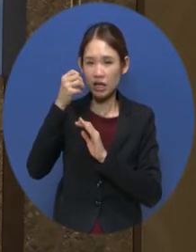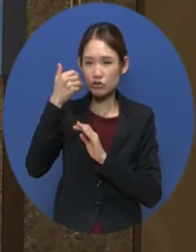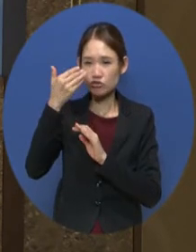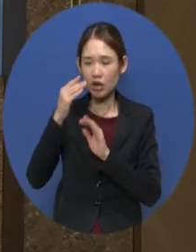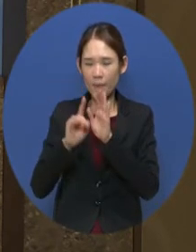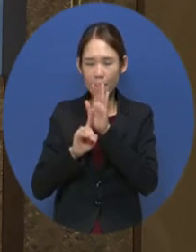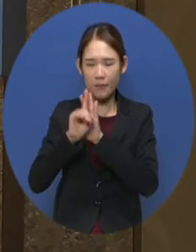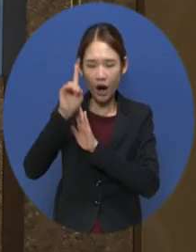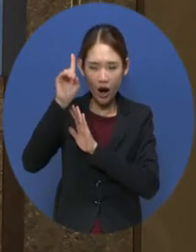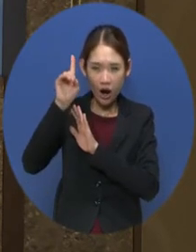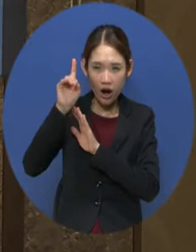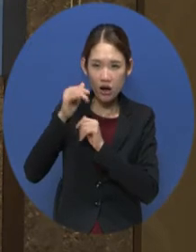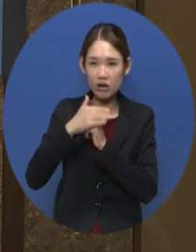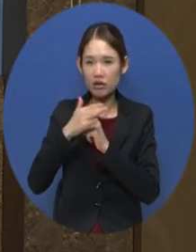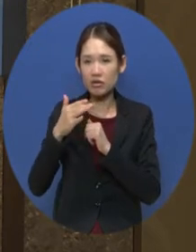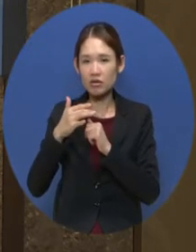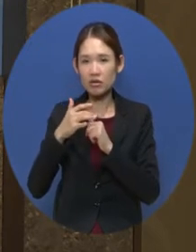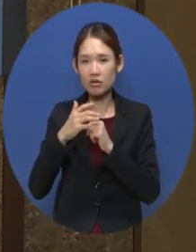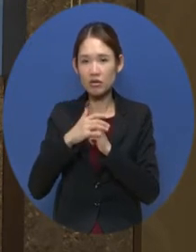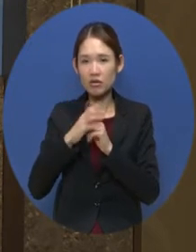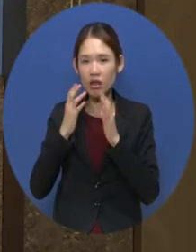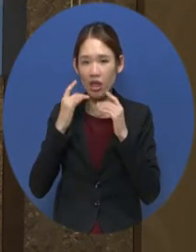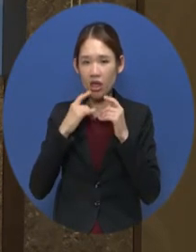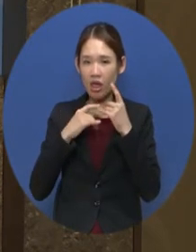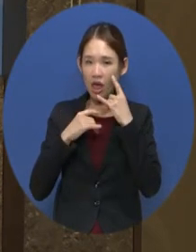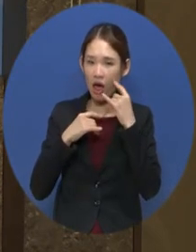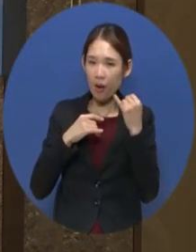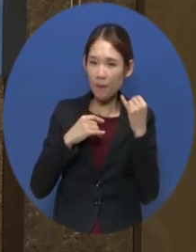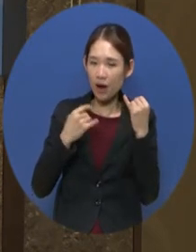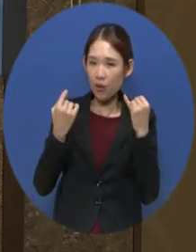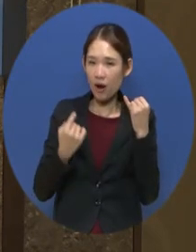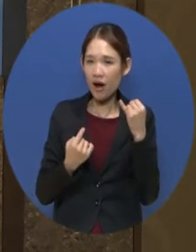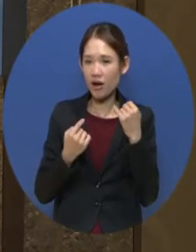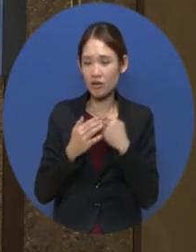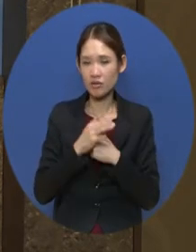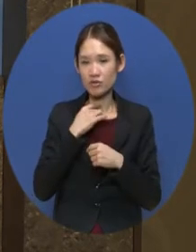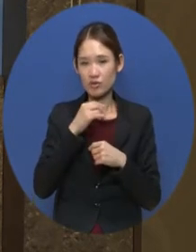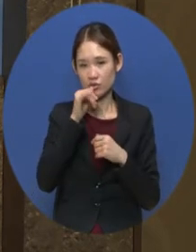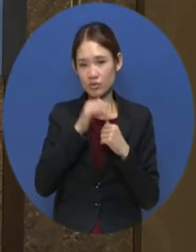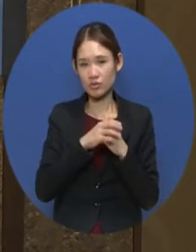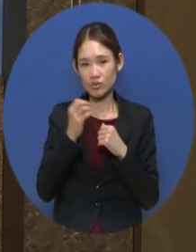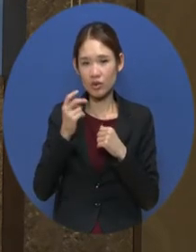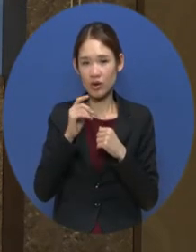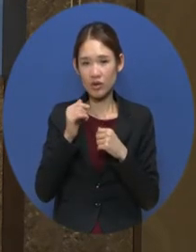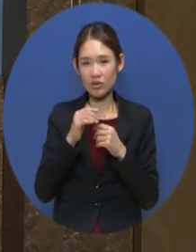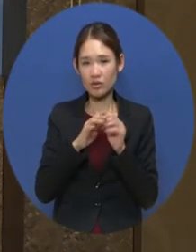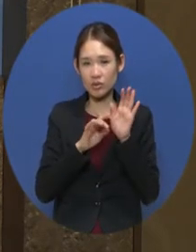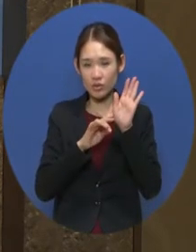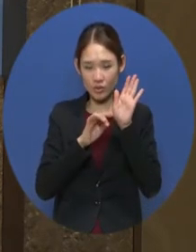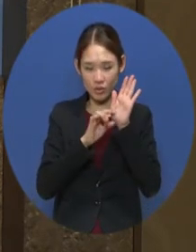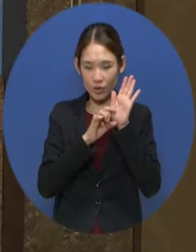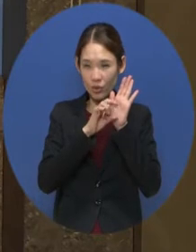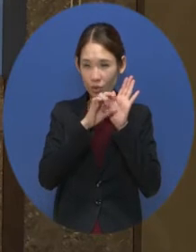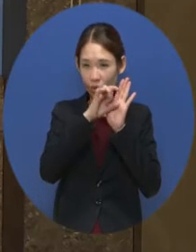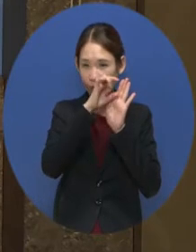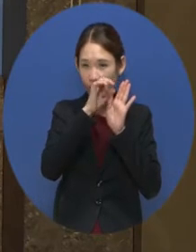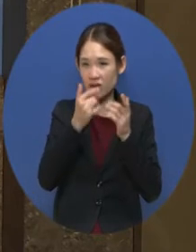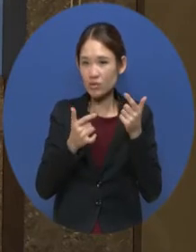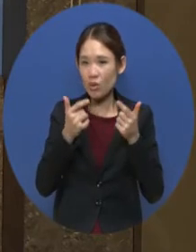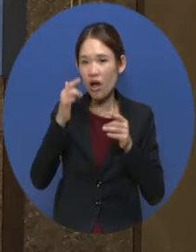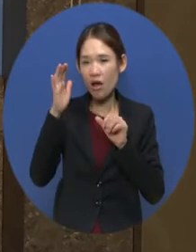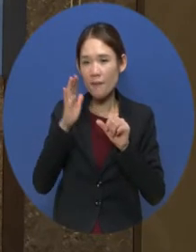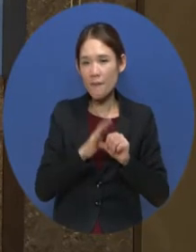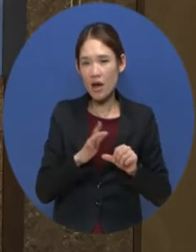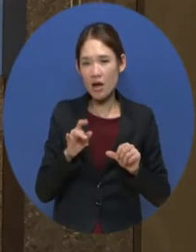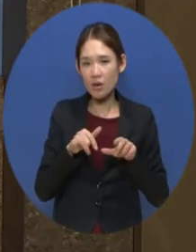있어가지고 아찔한 에 경험이네요. 멀리 있던 아이 엄마 오고 막 그런 적이 있었고 또한 번은 용량 조절을 잘못해가지고 용량